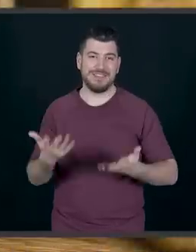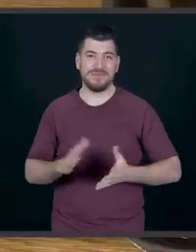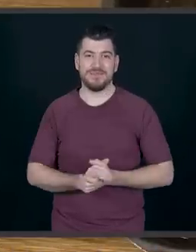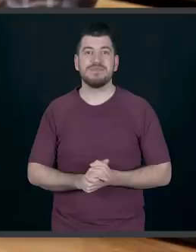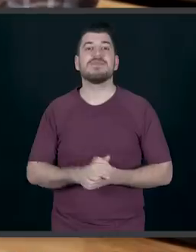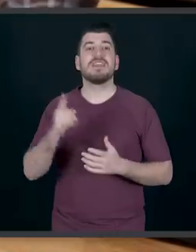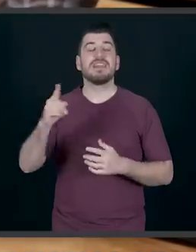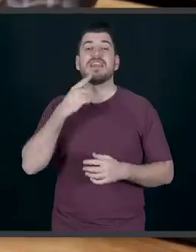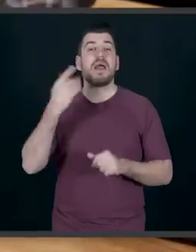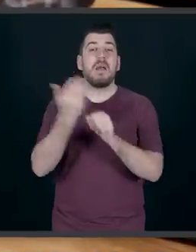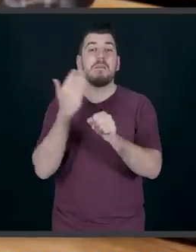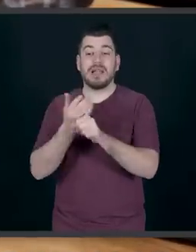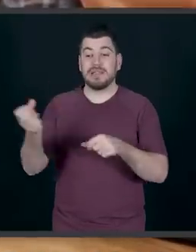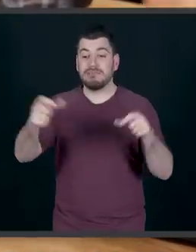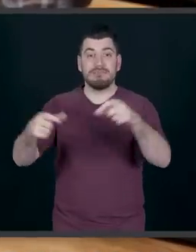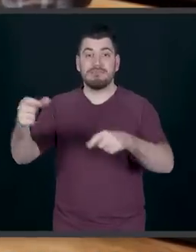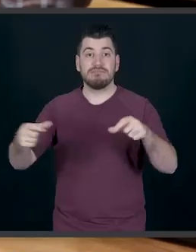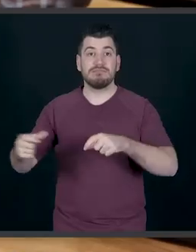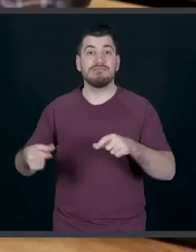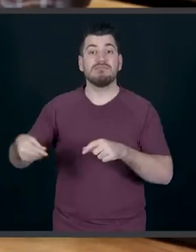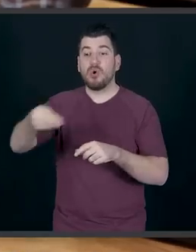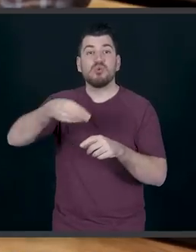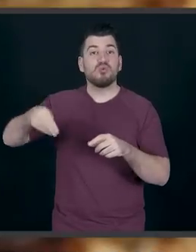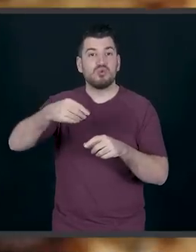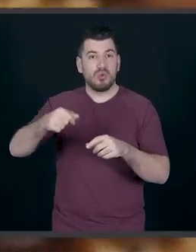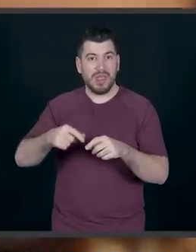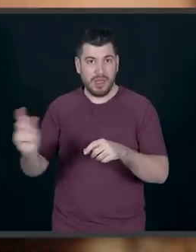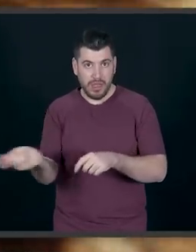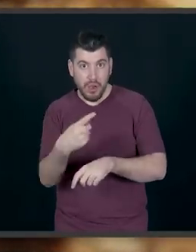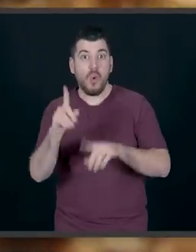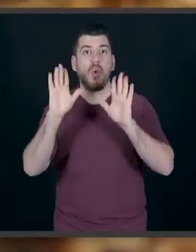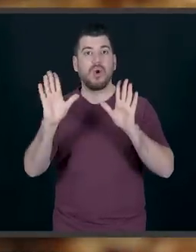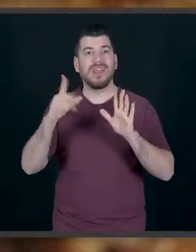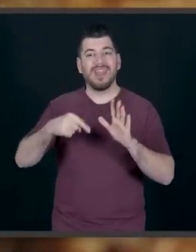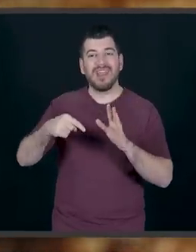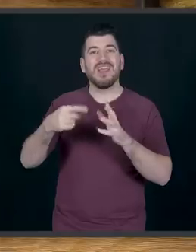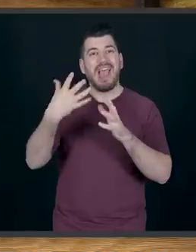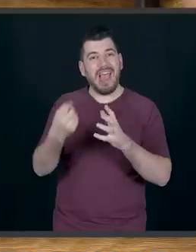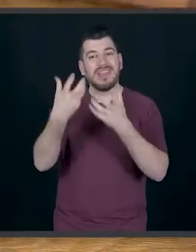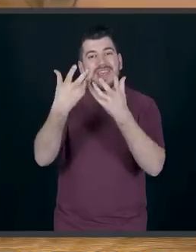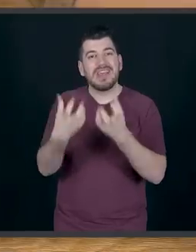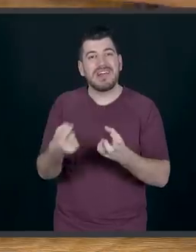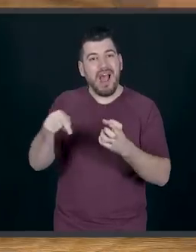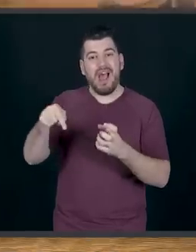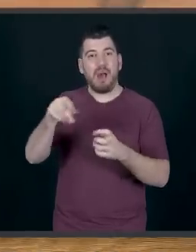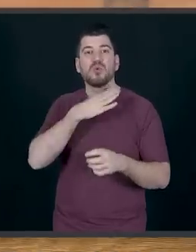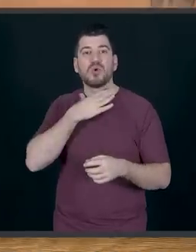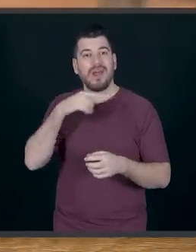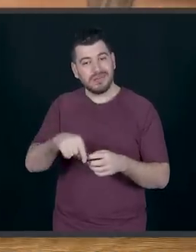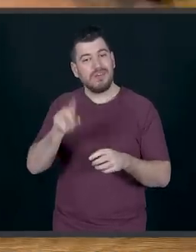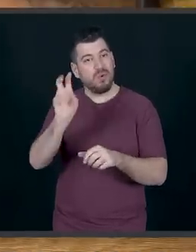Ρίχνουμε τις πατατούλες μας μέσα σε αυτό το υπέροχο ζουμάκι που έχει δημιουργηθεί από τα υγρά που έχει βγάλει το χοιρινό μας.